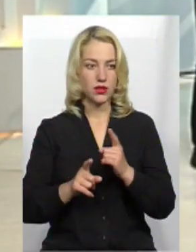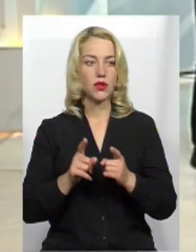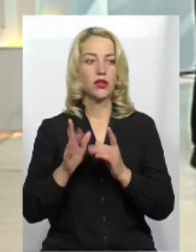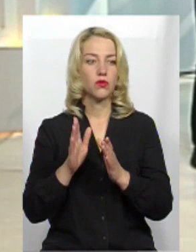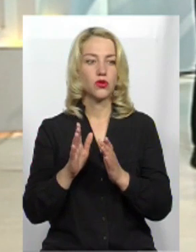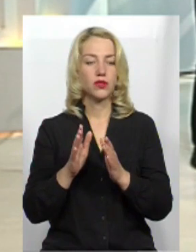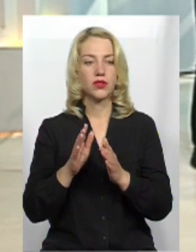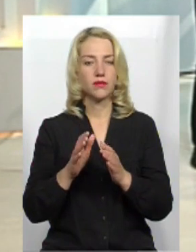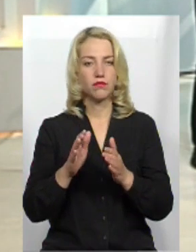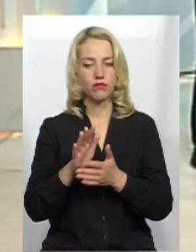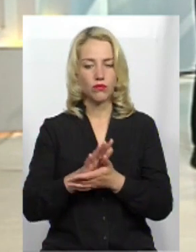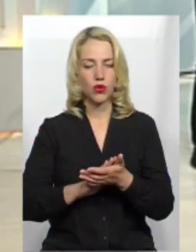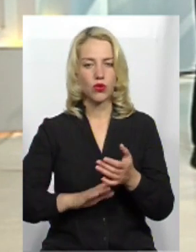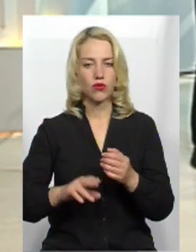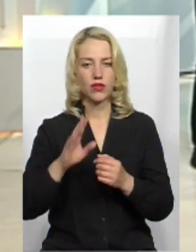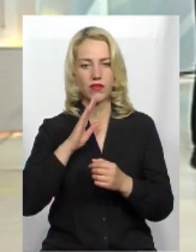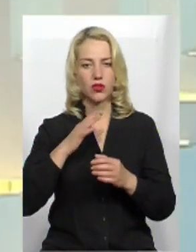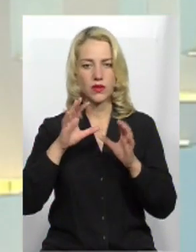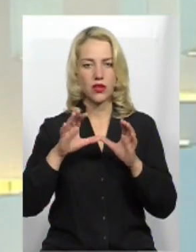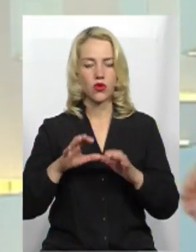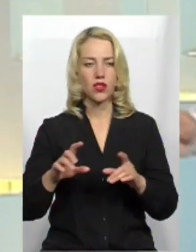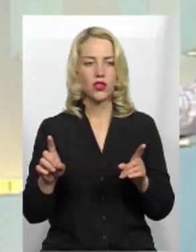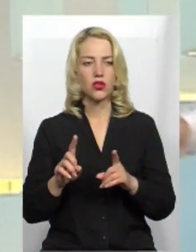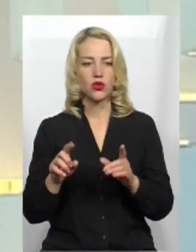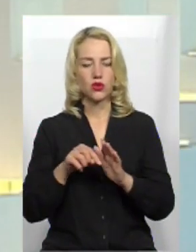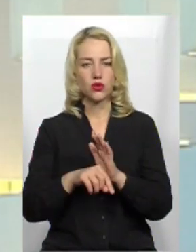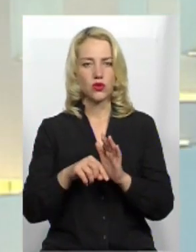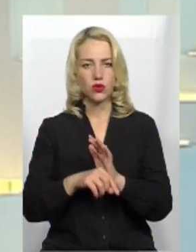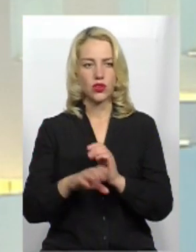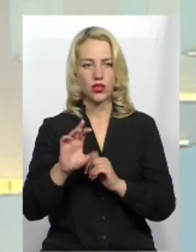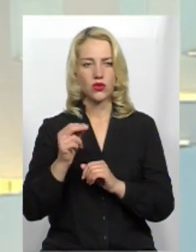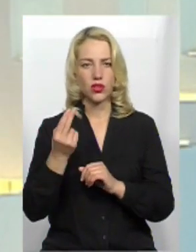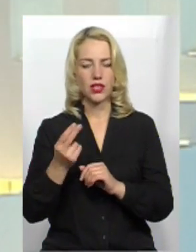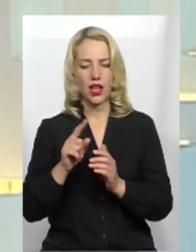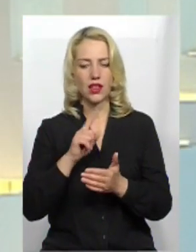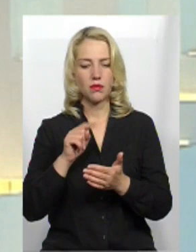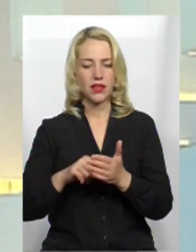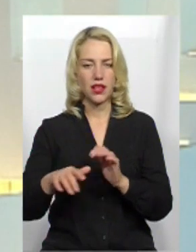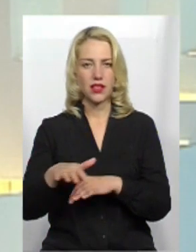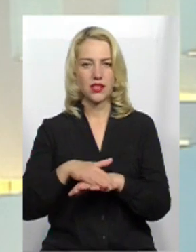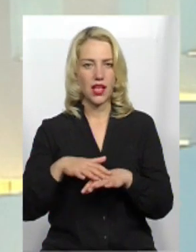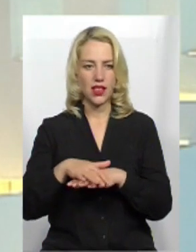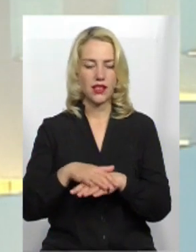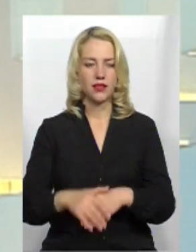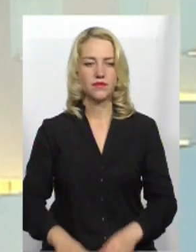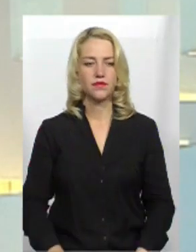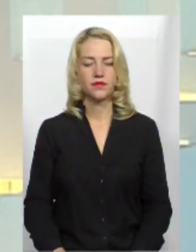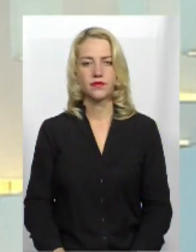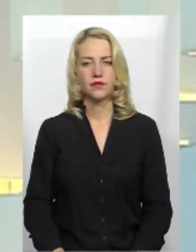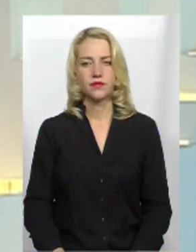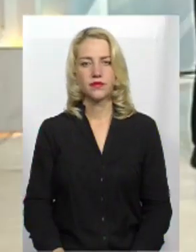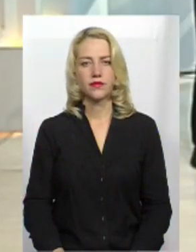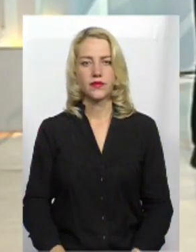завжди продовжуватися в нашому законодавстві, що стосується соціальних питань населення. Так,